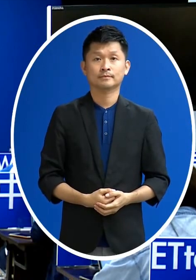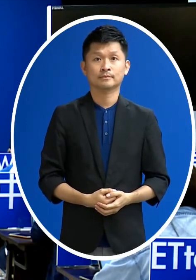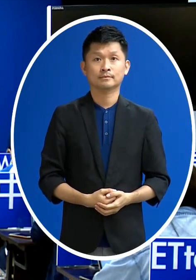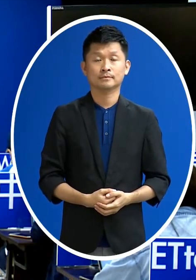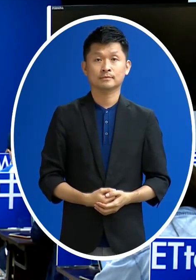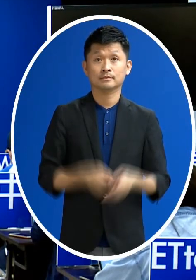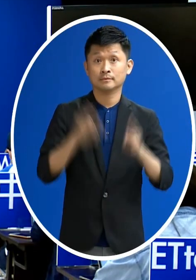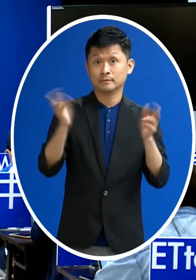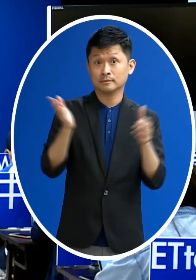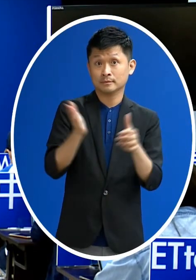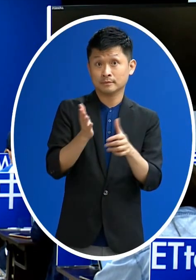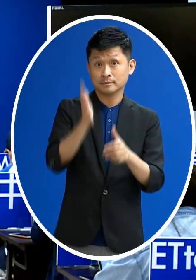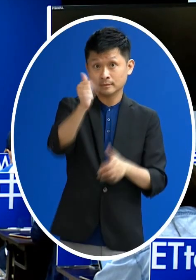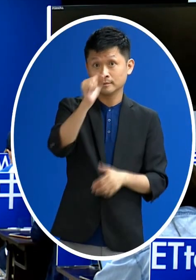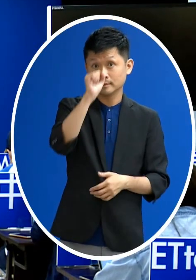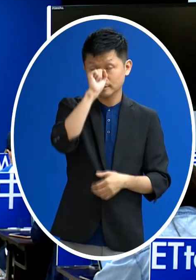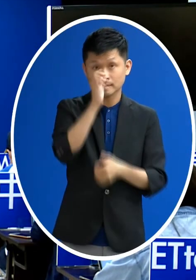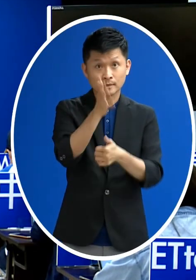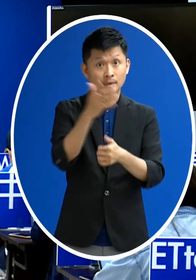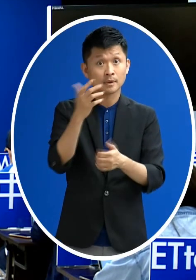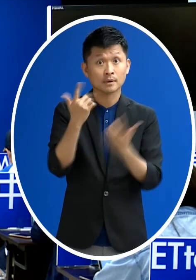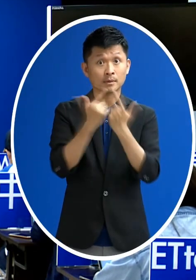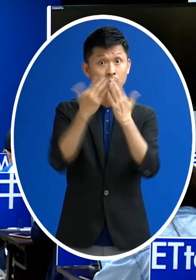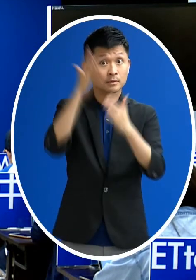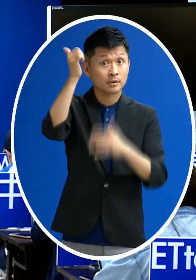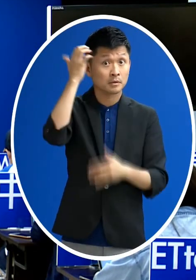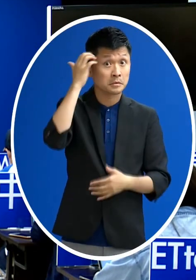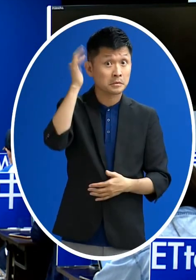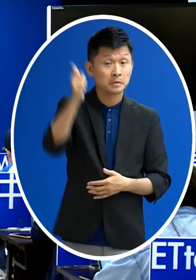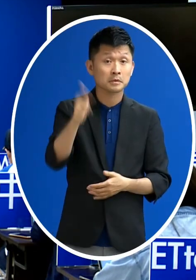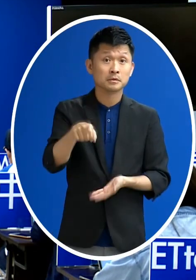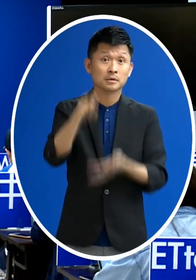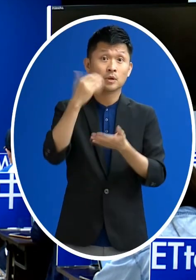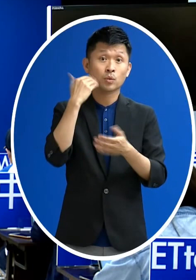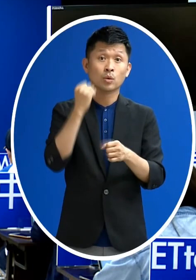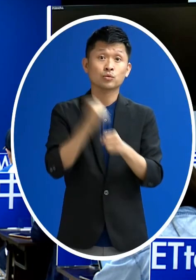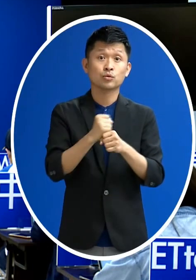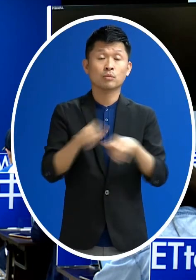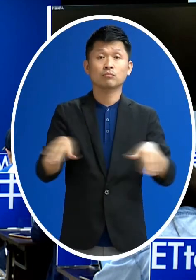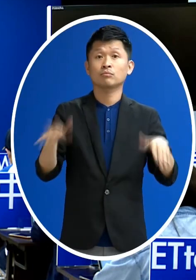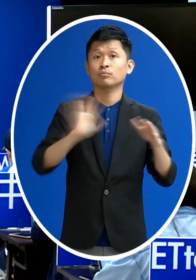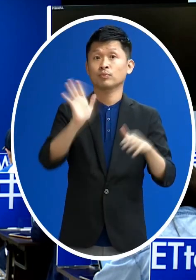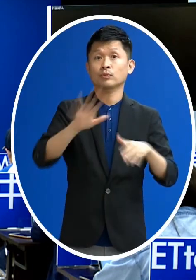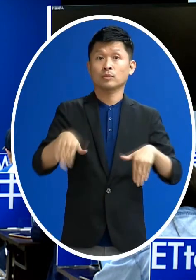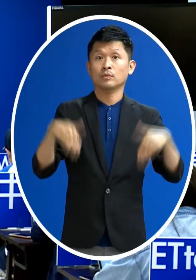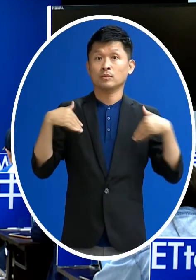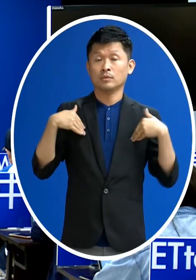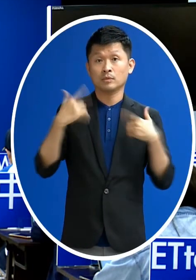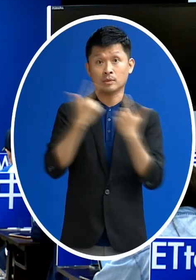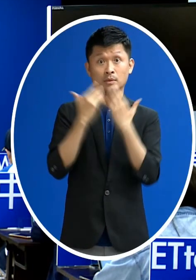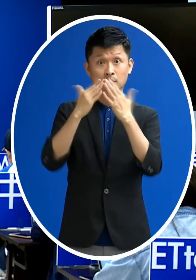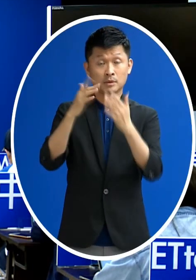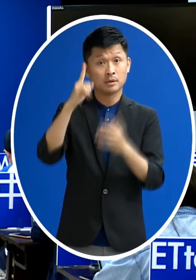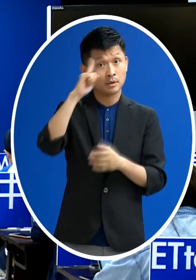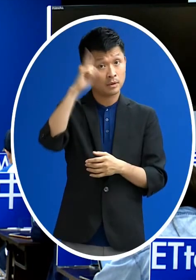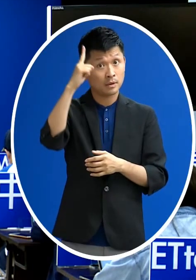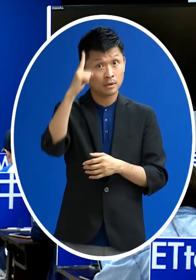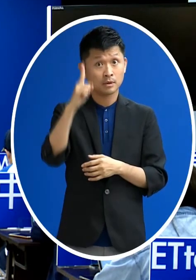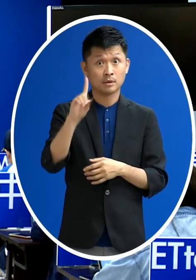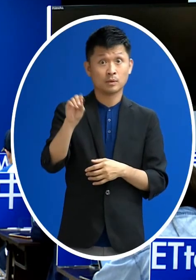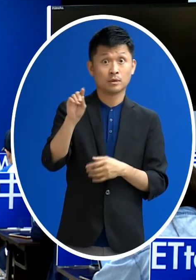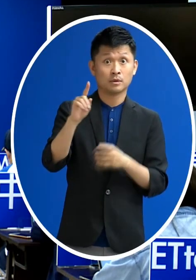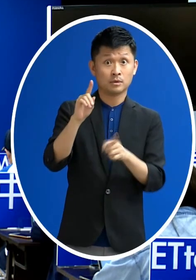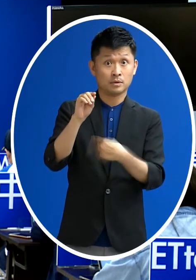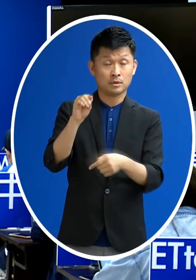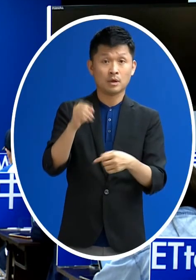台北市长柯文哲预测，如果什么都不做，五月七号台北会单日新增10000人确诊，那必要的时候会实施软封城。那五一连假